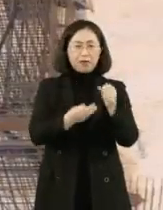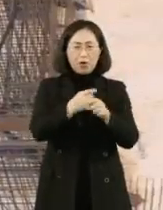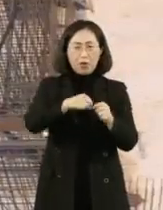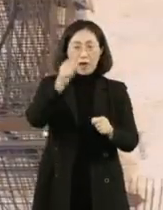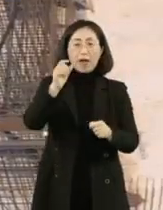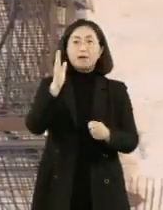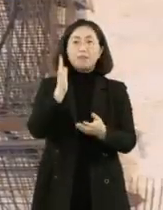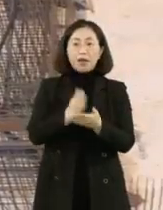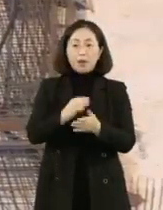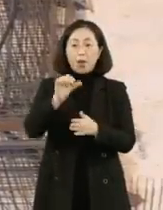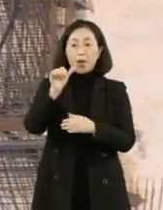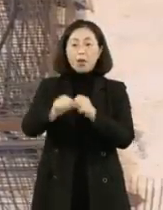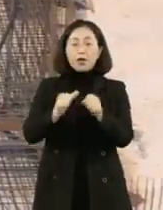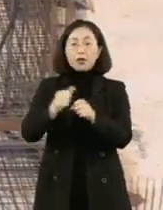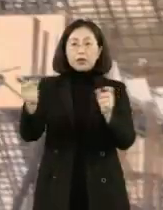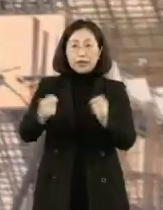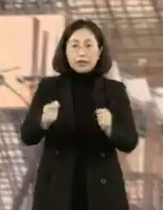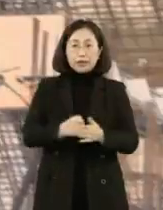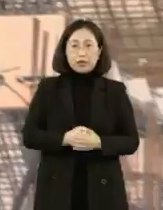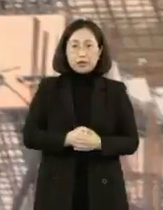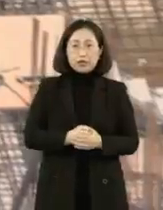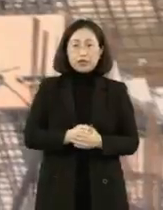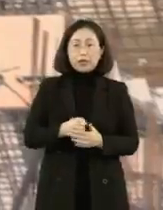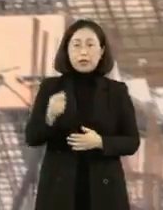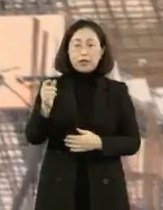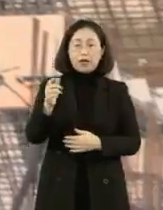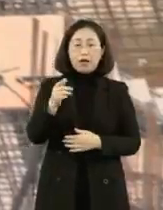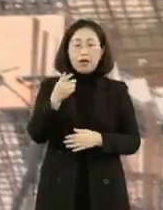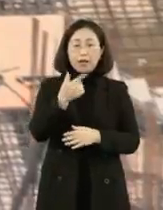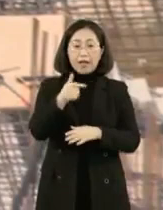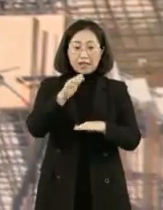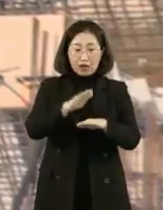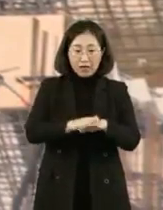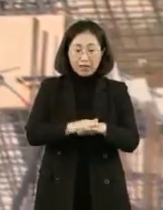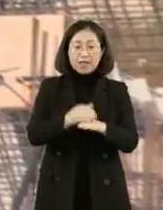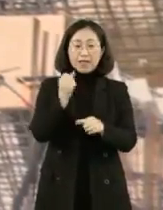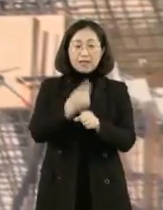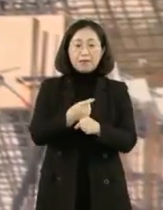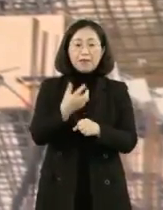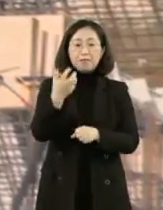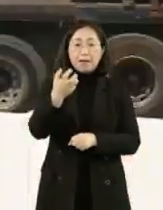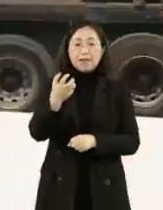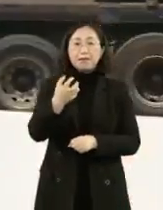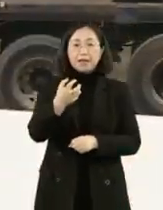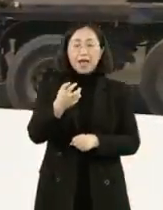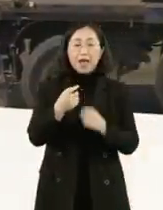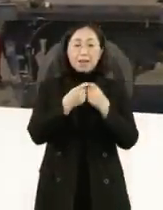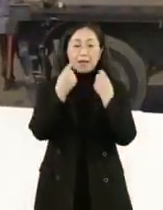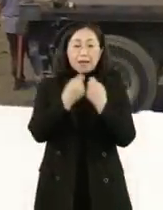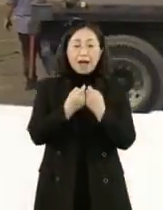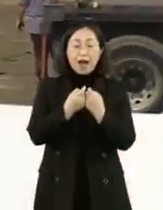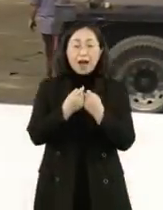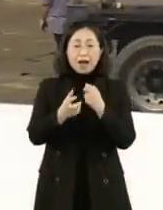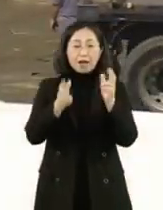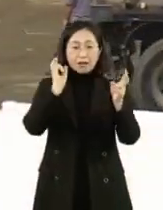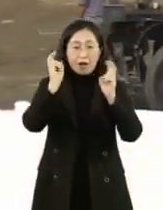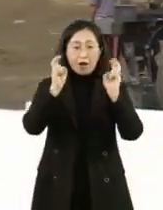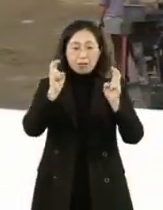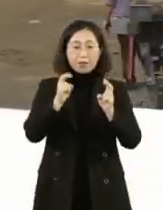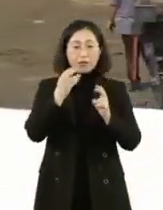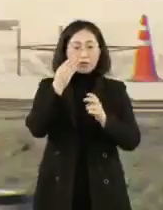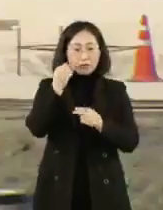전국에 43만여 가구를 공급하는데 대전은 이미 80개 민간 정비사업이 순조롭고 역세권